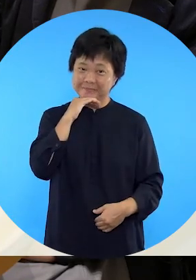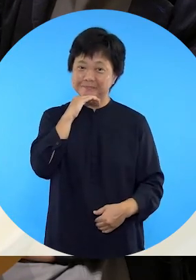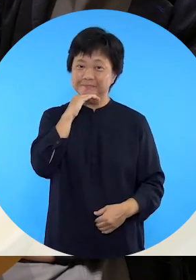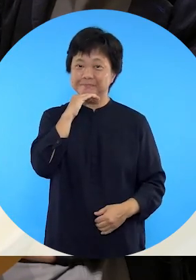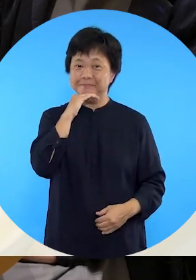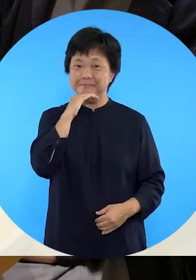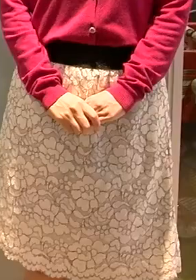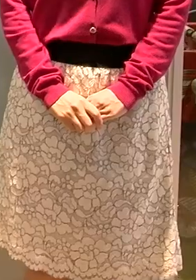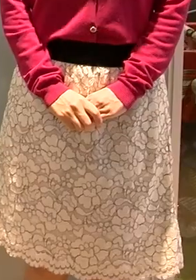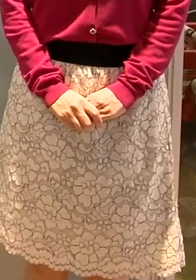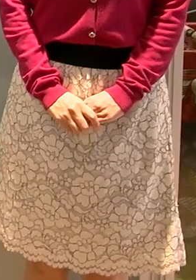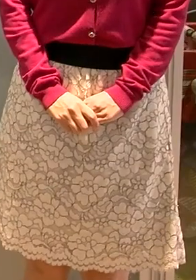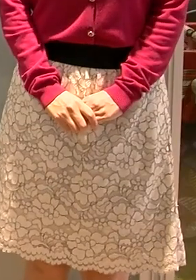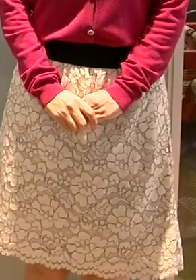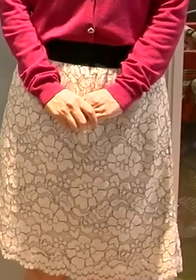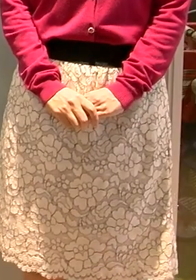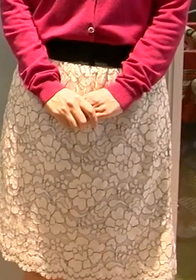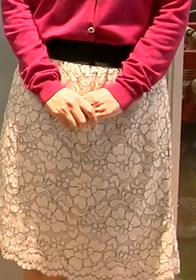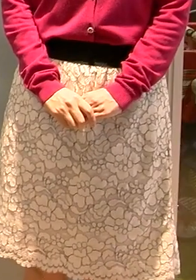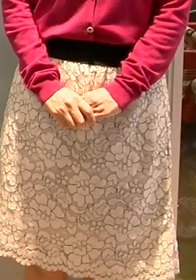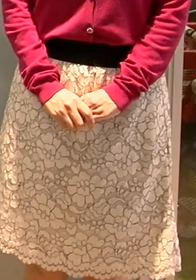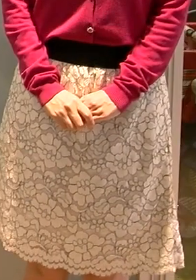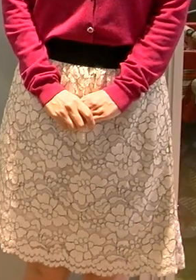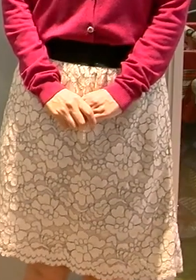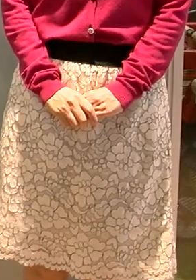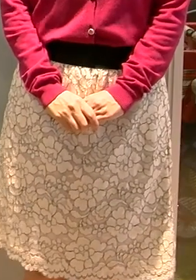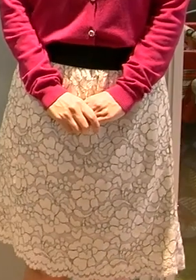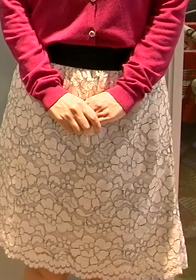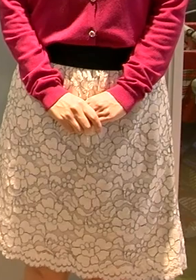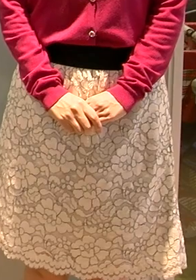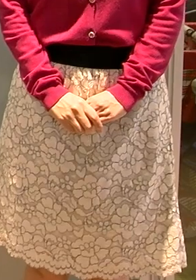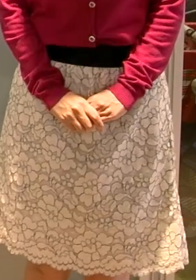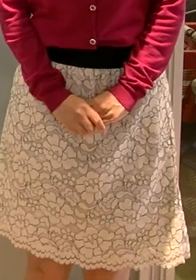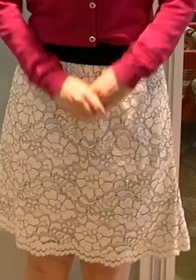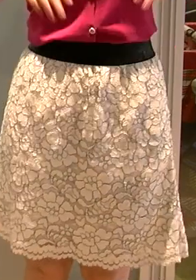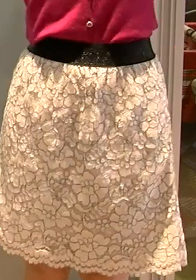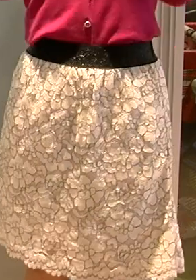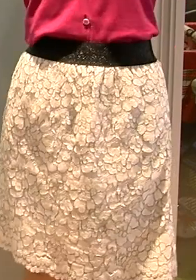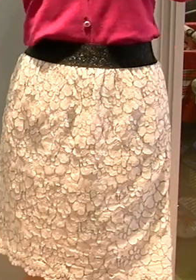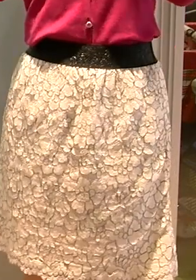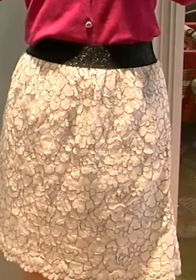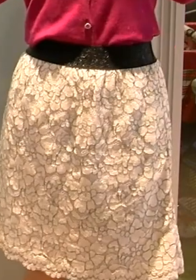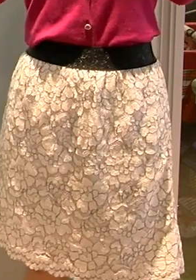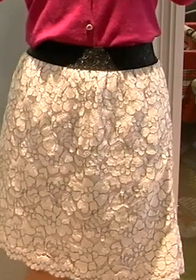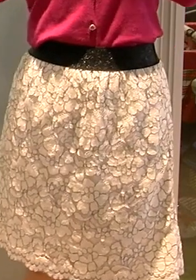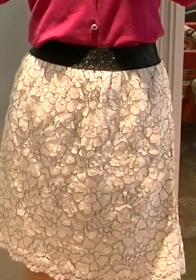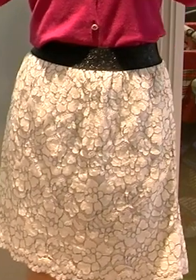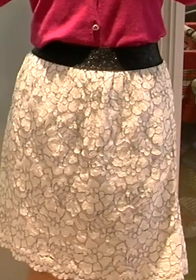練馬の魅力は？ よりどり緑。